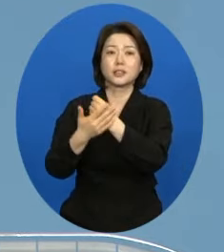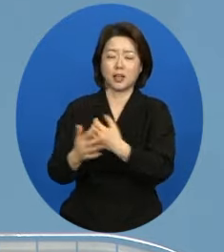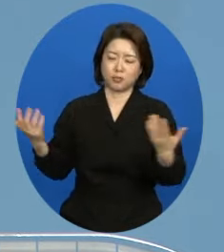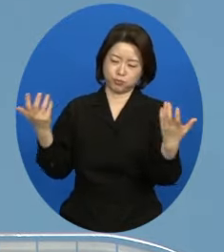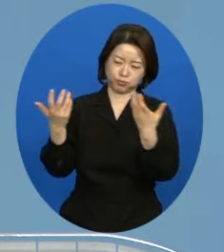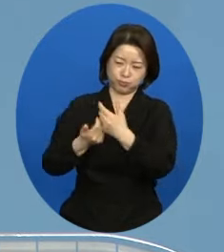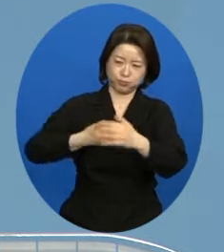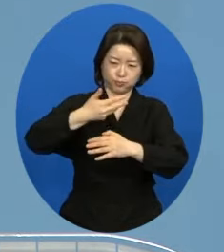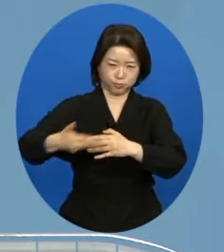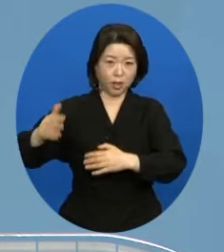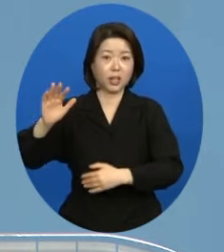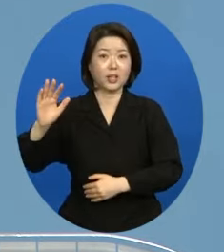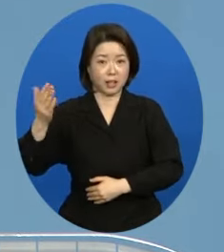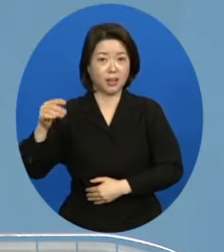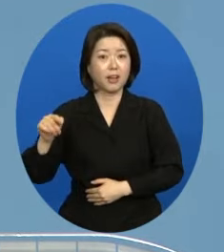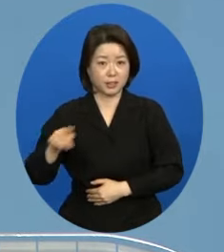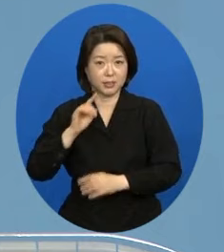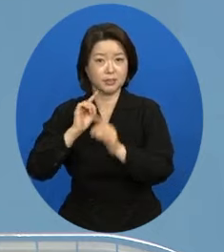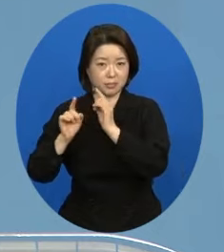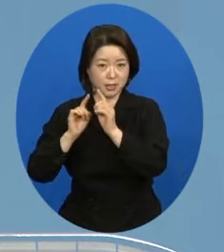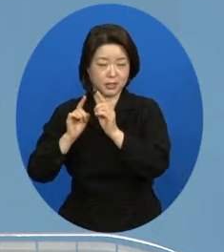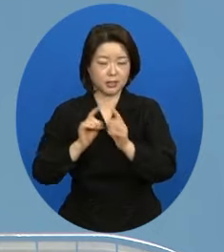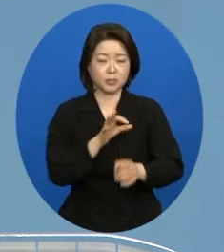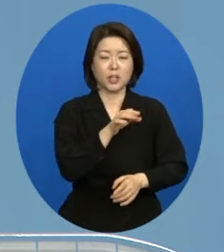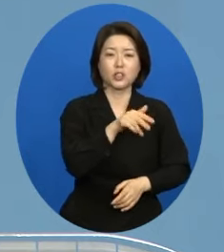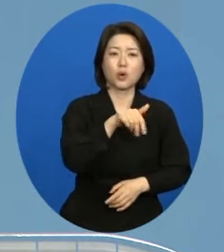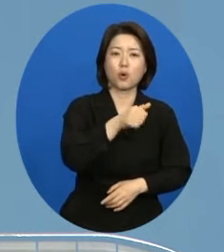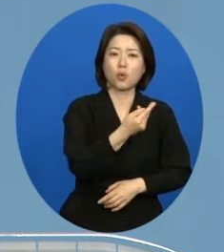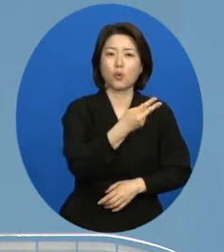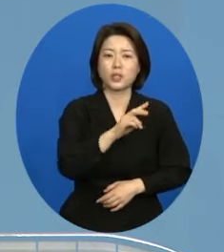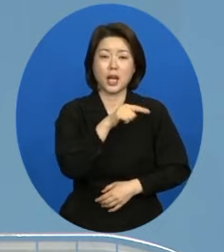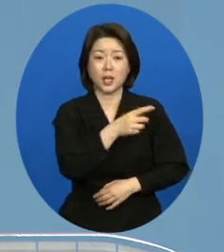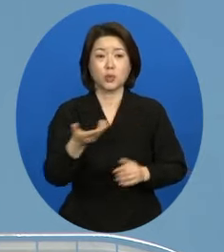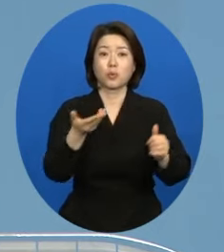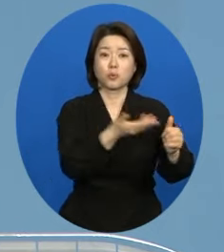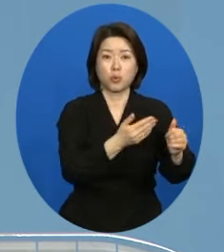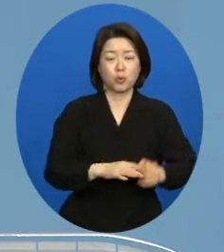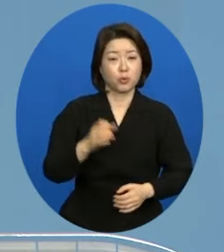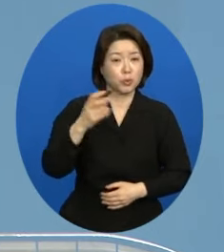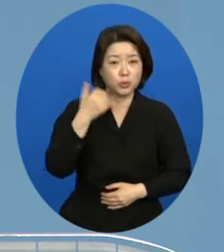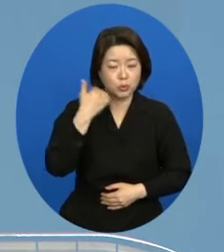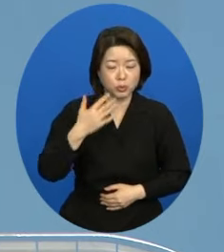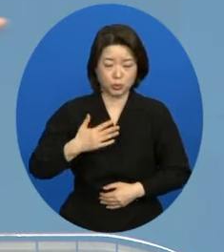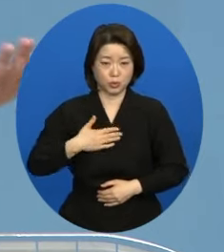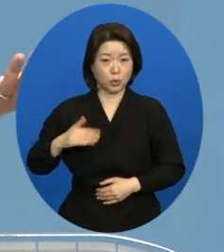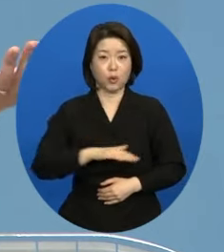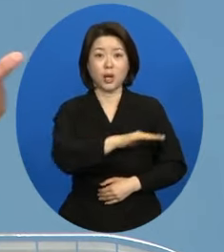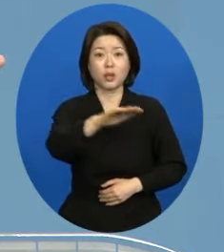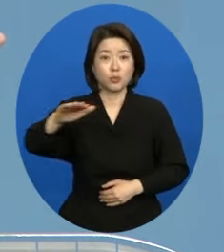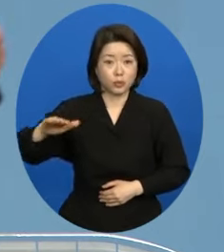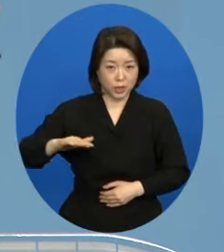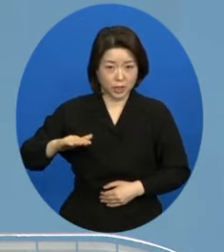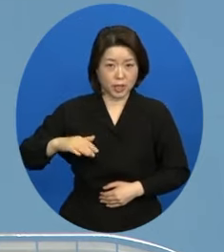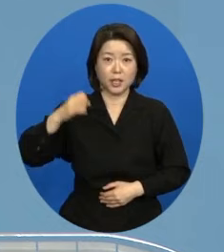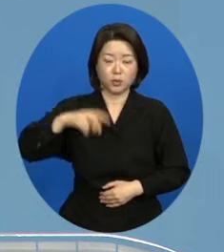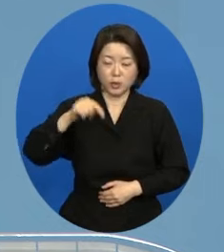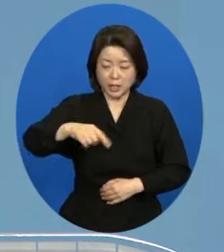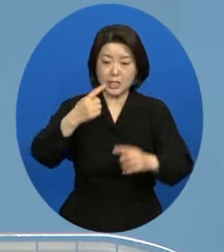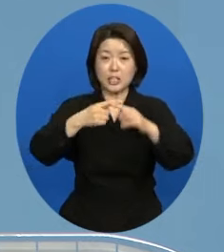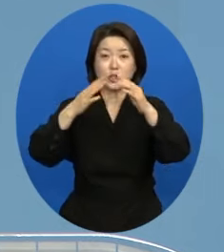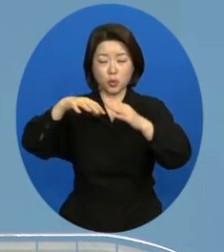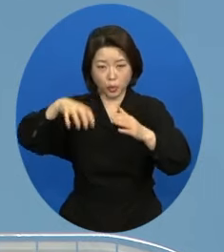넘치게 되었다라는 말씀이 바로이 여에게 적용이 또 누구에게 저와 여러분에게 또한이